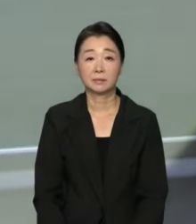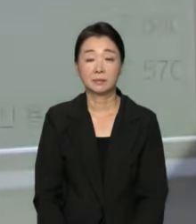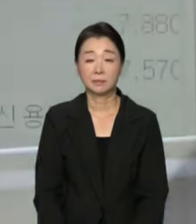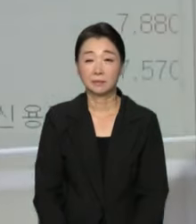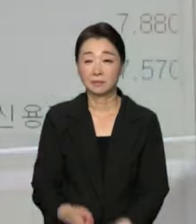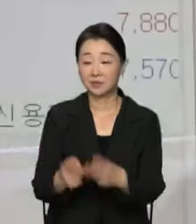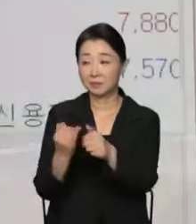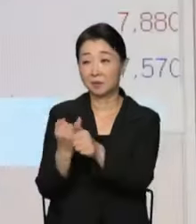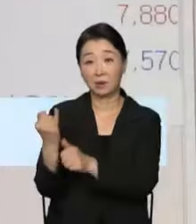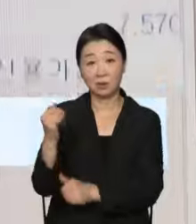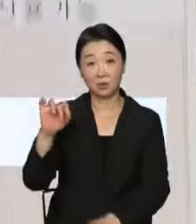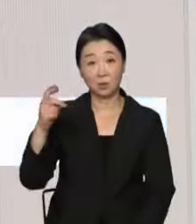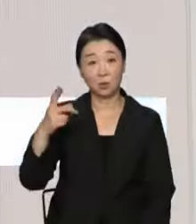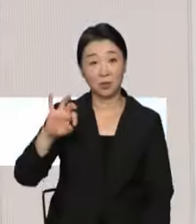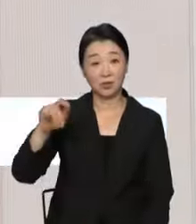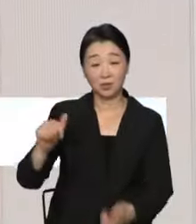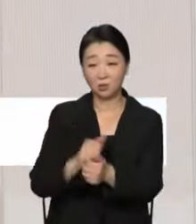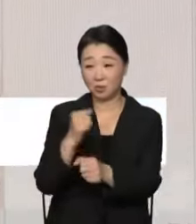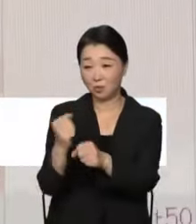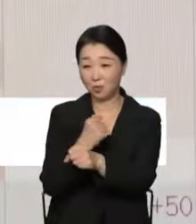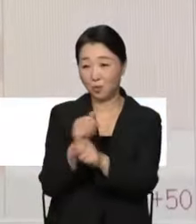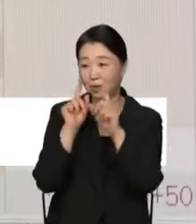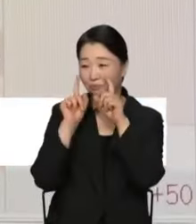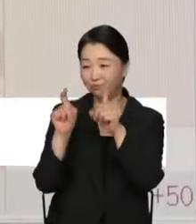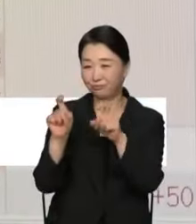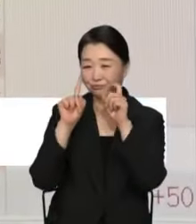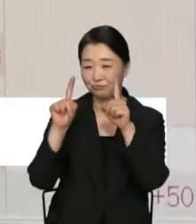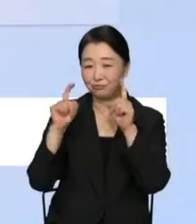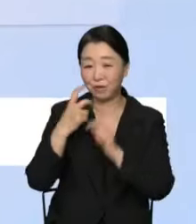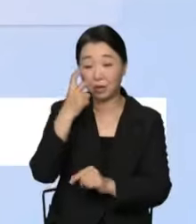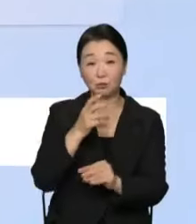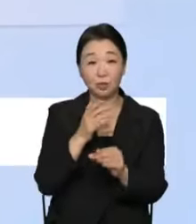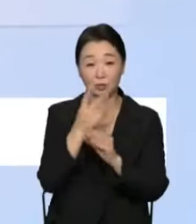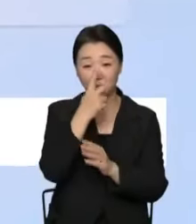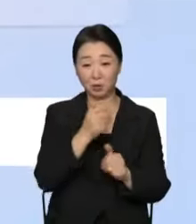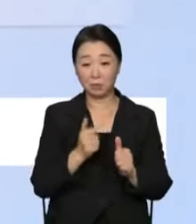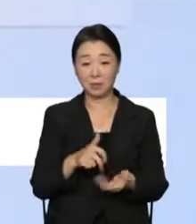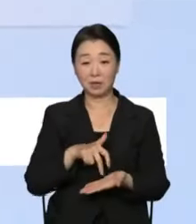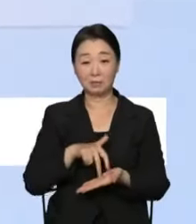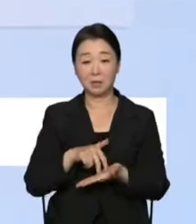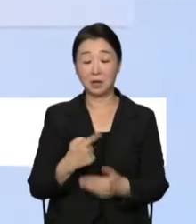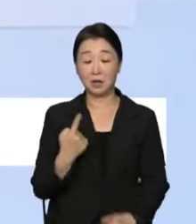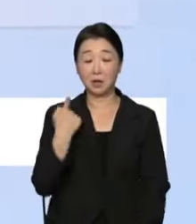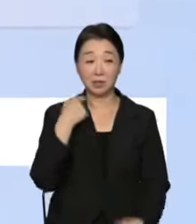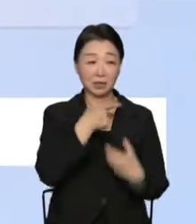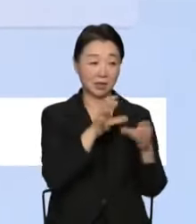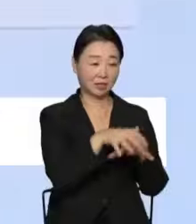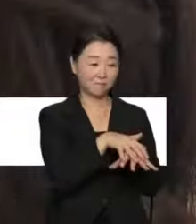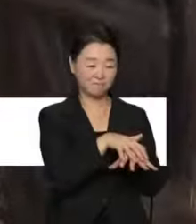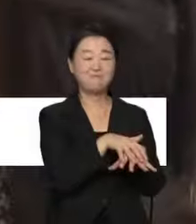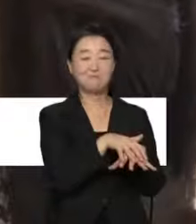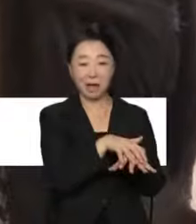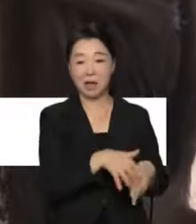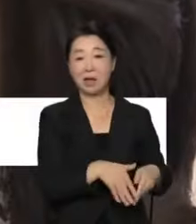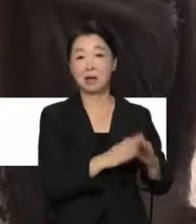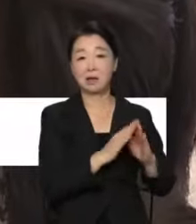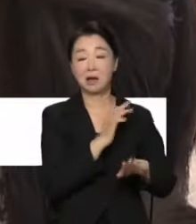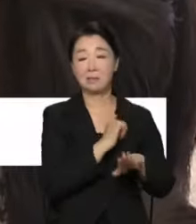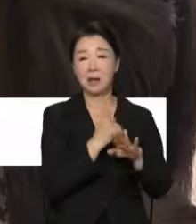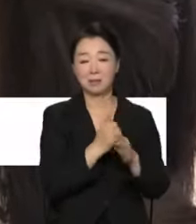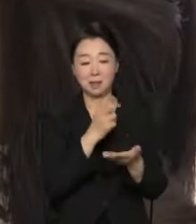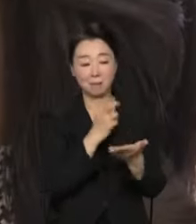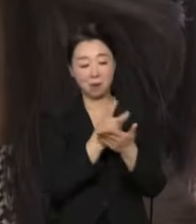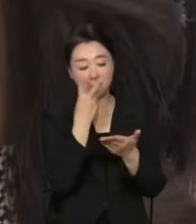김건희 여사의 도이치모터스 주가 조작 연루 의혹을 수사 중인 검찰이 어제 이른바 레드팀 구성을 통한 마지막 법리검토